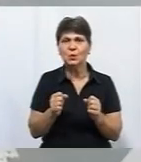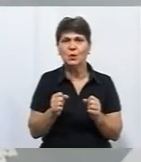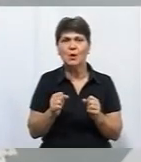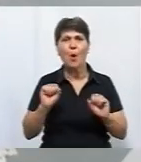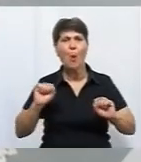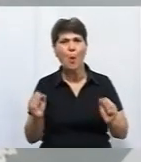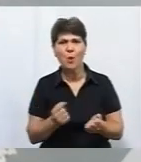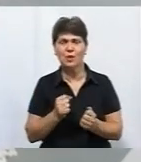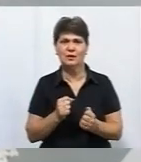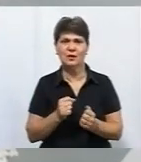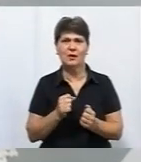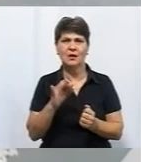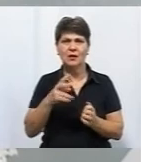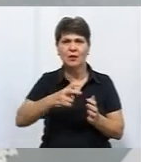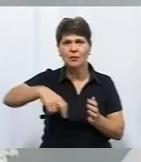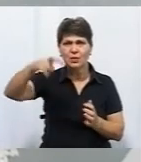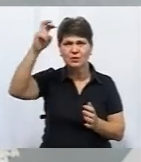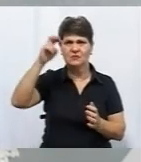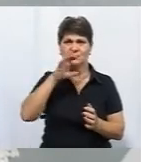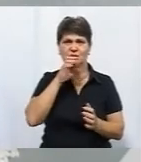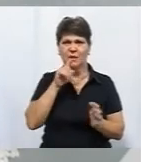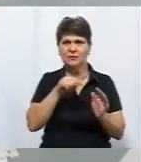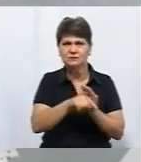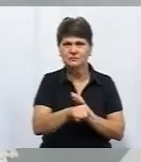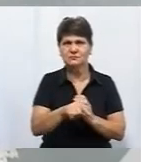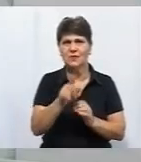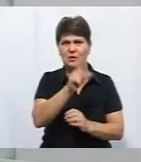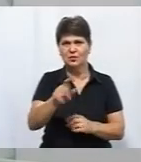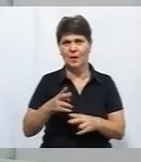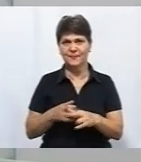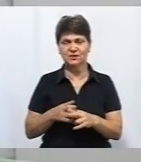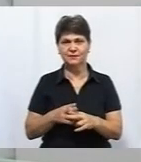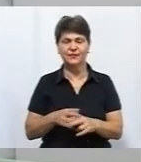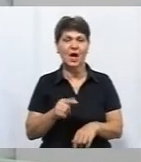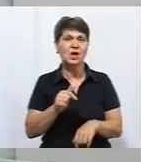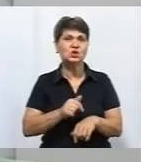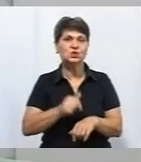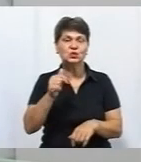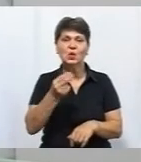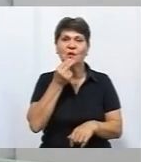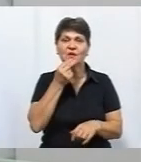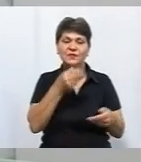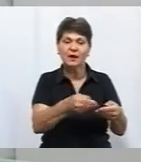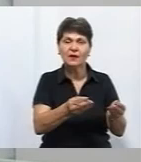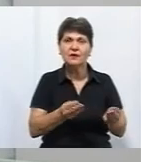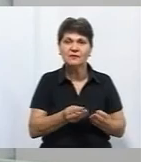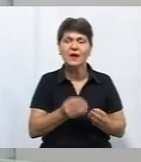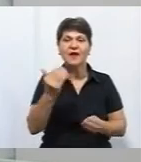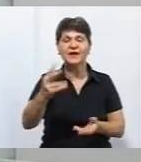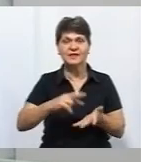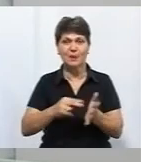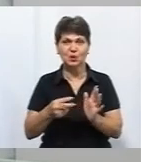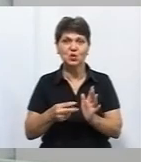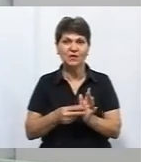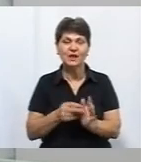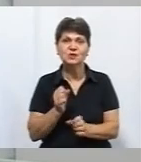в під'їзди і заважають людям. Тобто стосовно годівничок, скільки ви наразі запланували їх